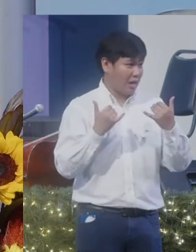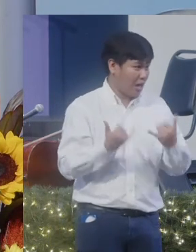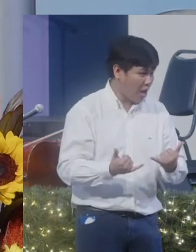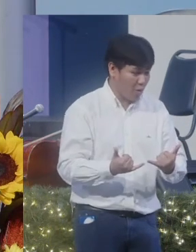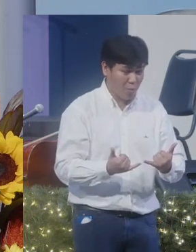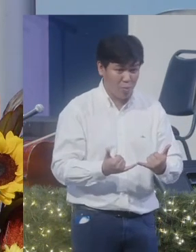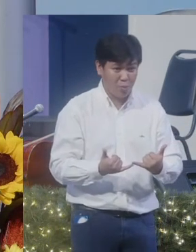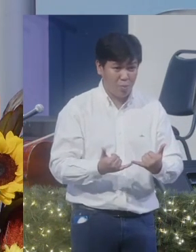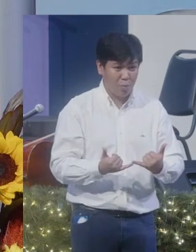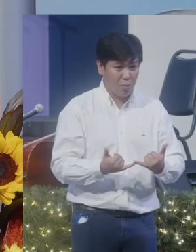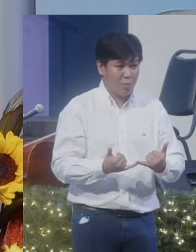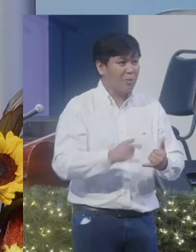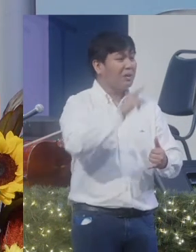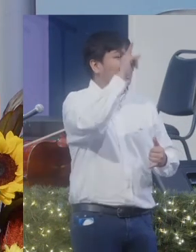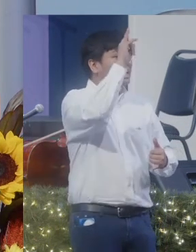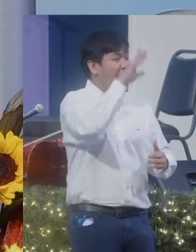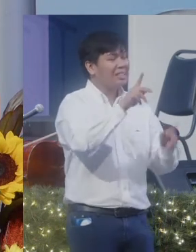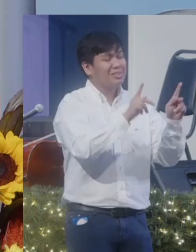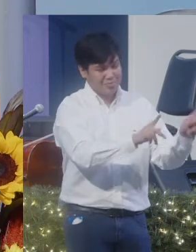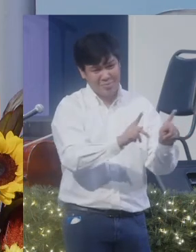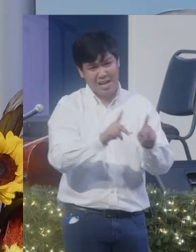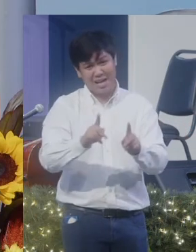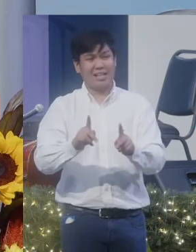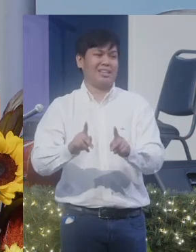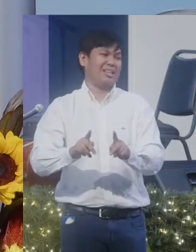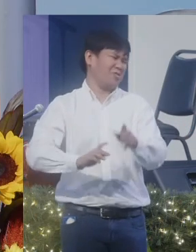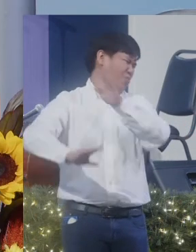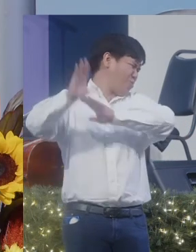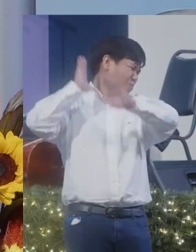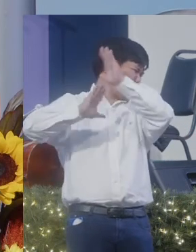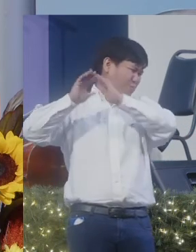Ito ang desire ng ating Panginoon.